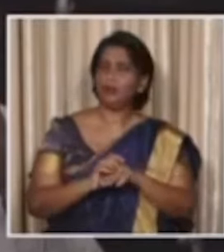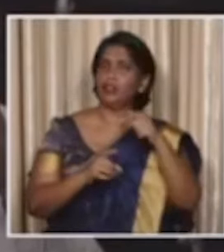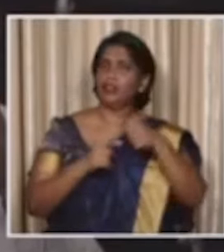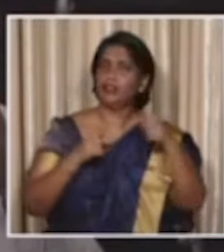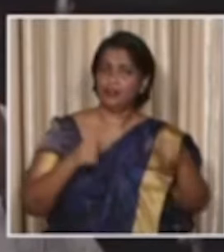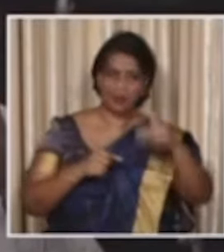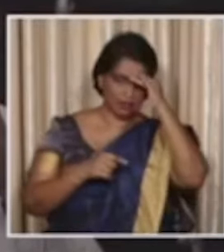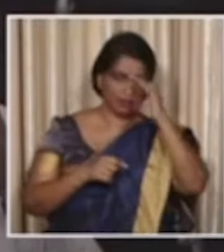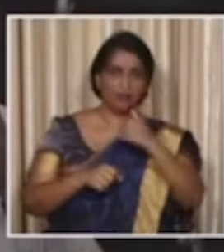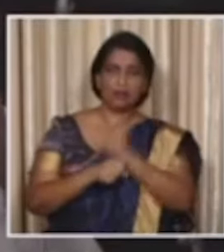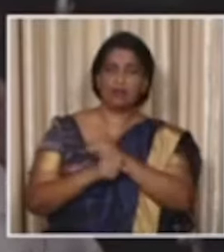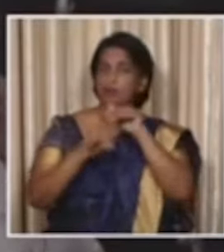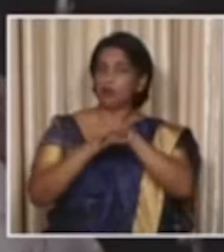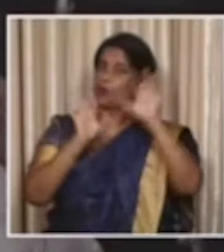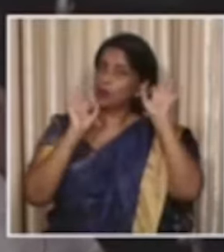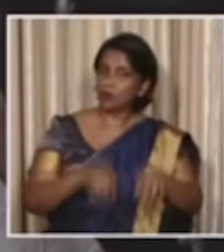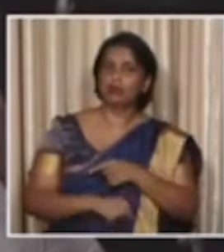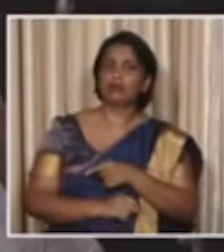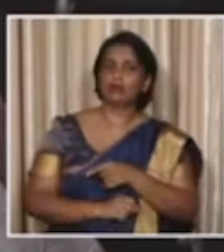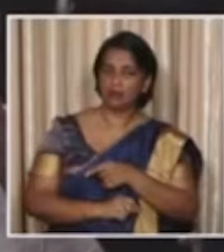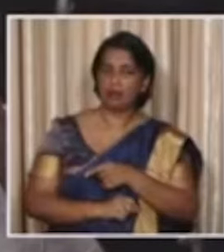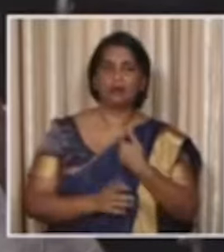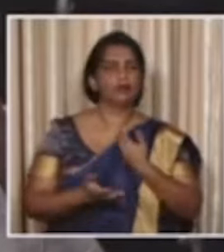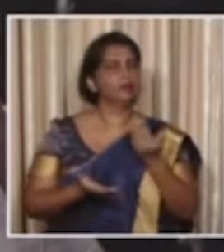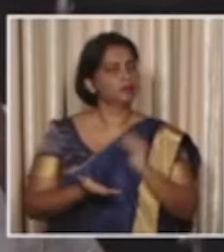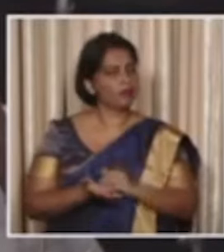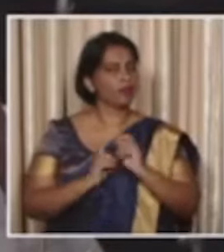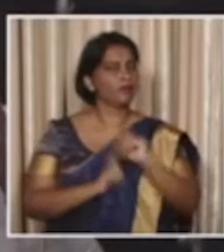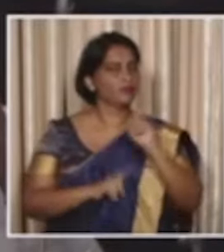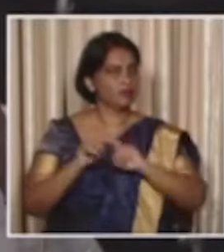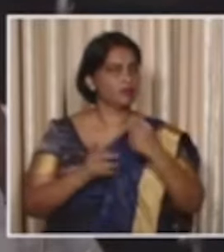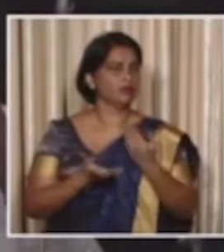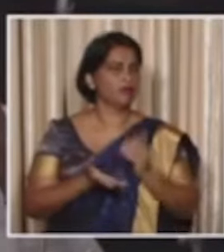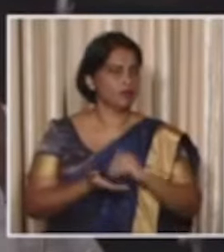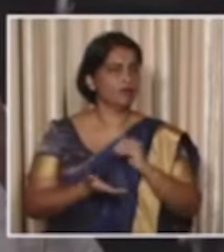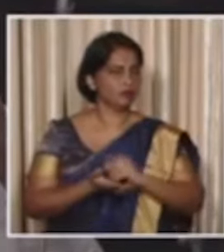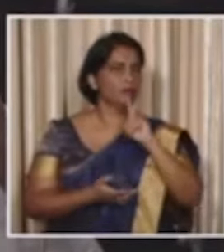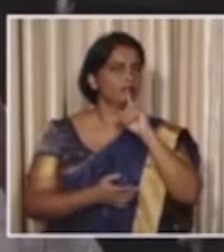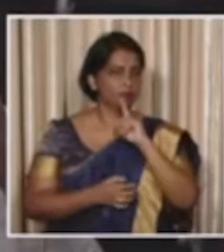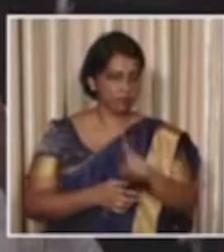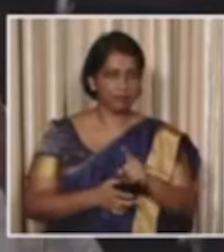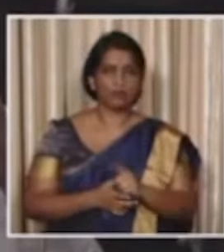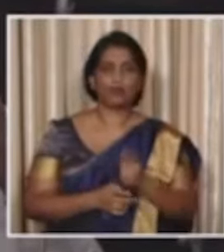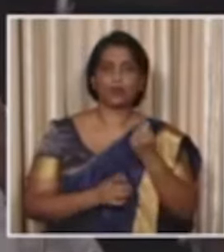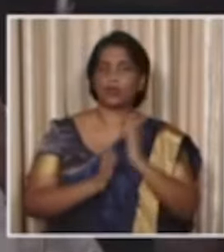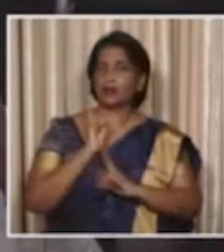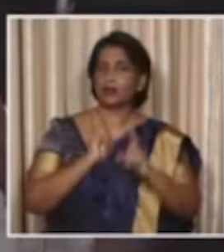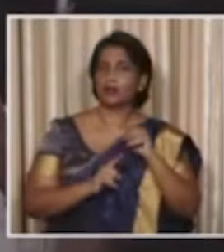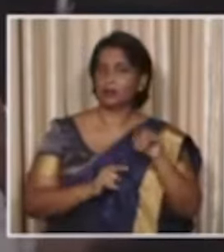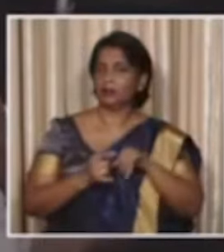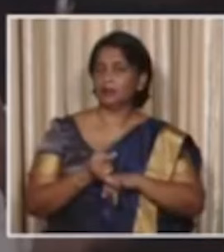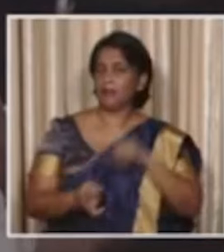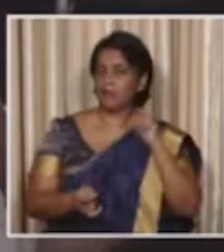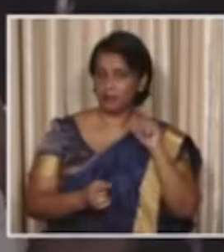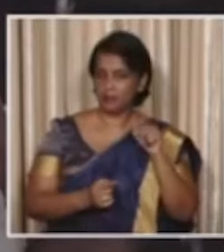විපක්ෂ නායකතුමා ආණ්ඩුව අරගන්නේ නැතුව මම නැවතත් මේ පාර්ලිමේන්තුවේ කීප සැරයක් කියපු කාරණාව මතක් කරනවා. මුදල මධ්‍යංශයේ